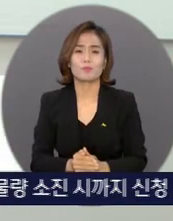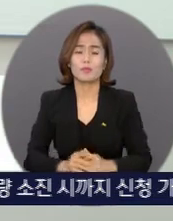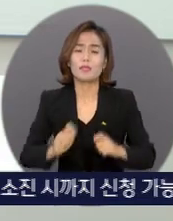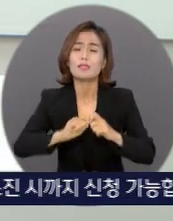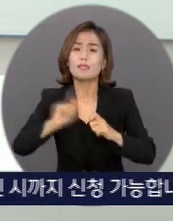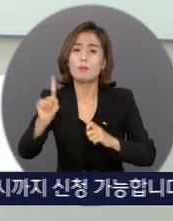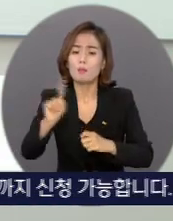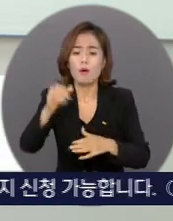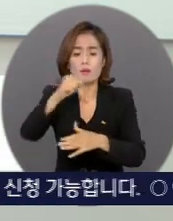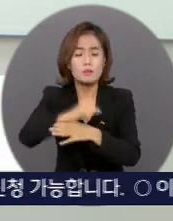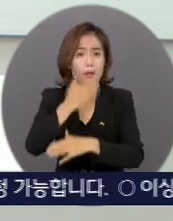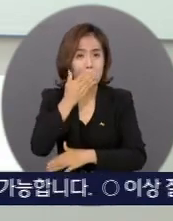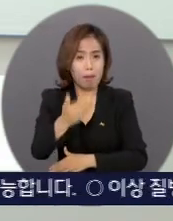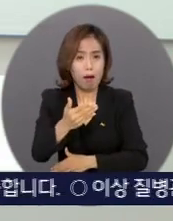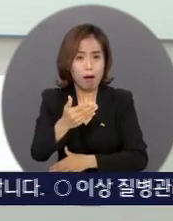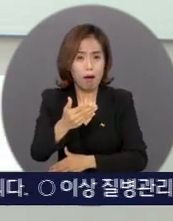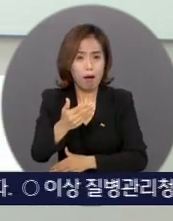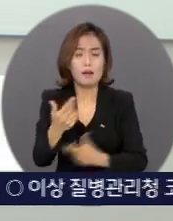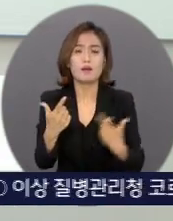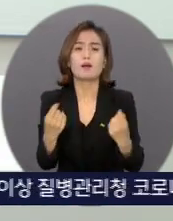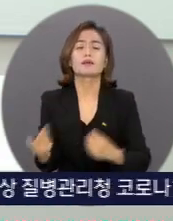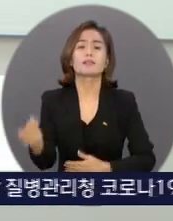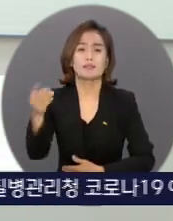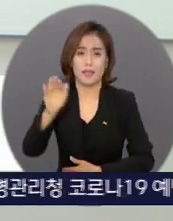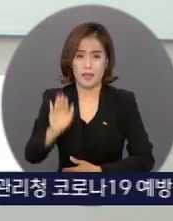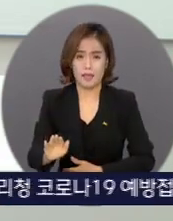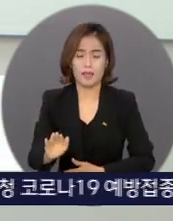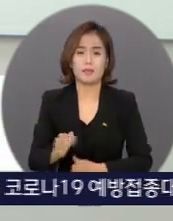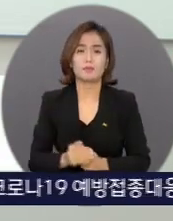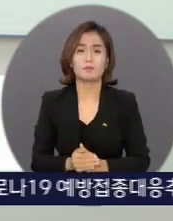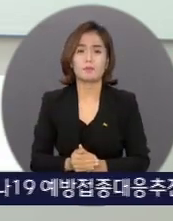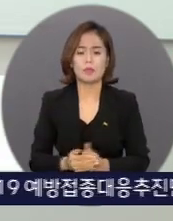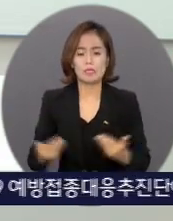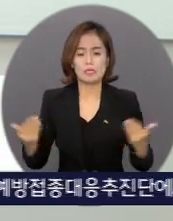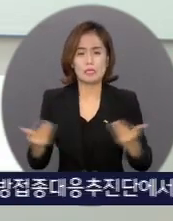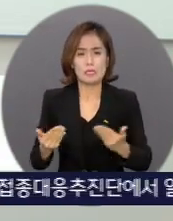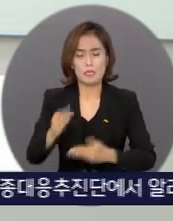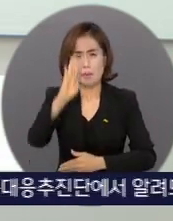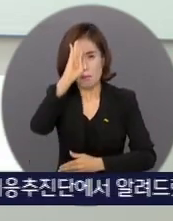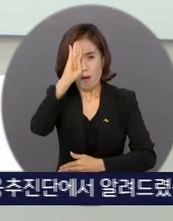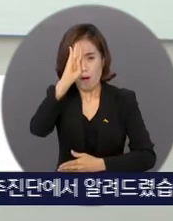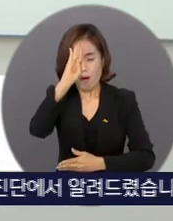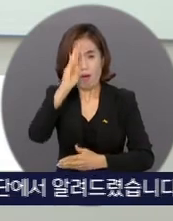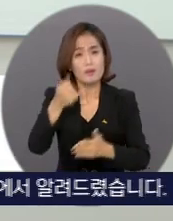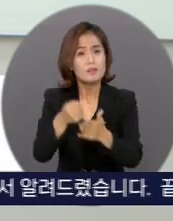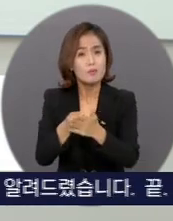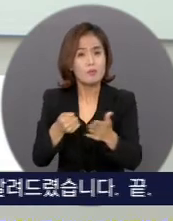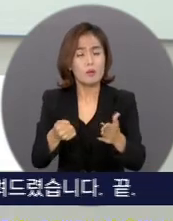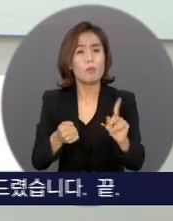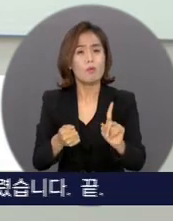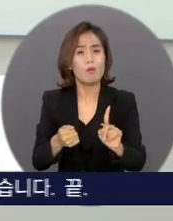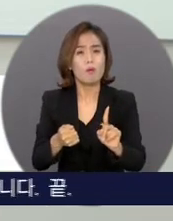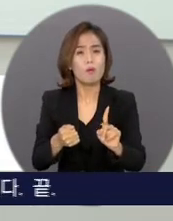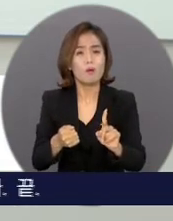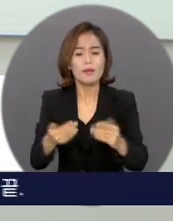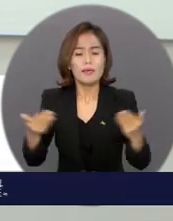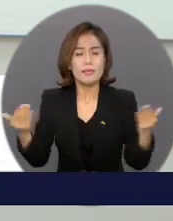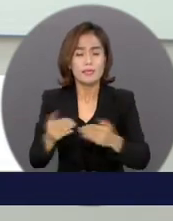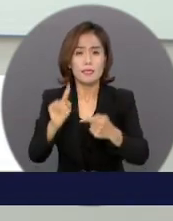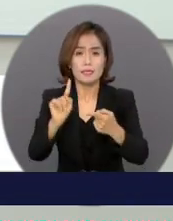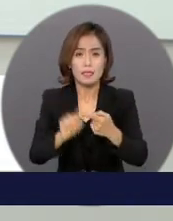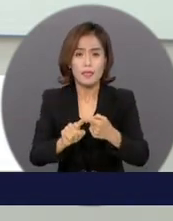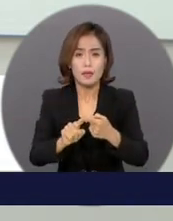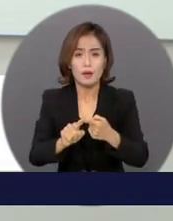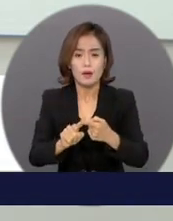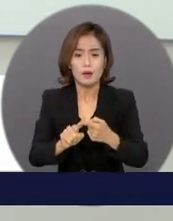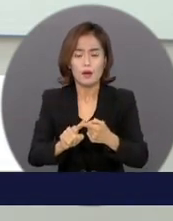거의 대부분 승인된다라고 보시면 될 것 같은데요. 업무상 질병 같은 경우에는 그